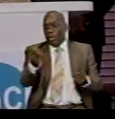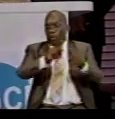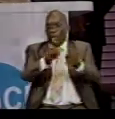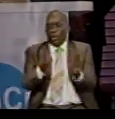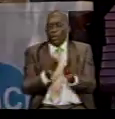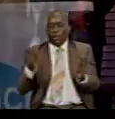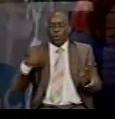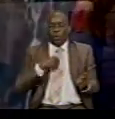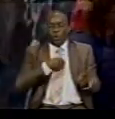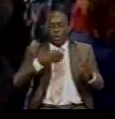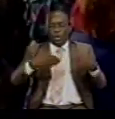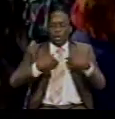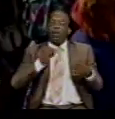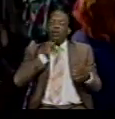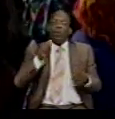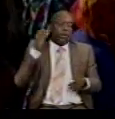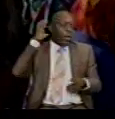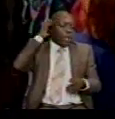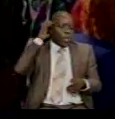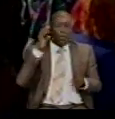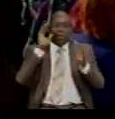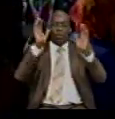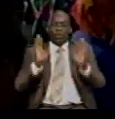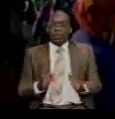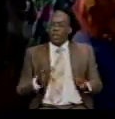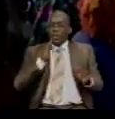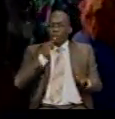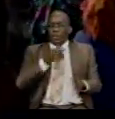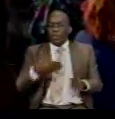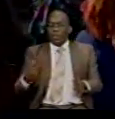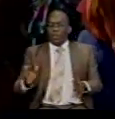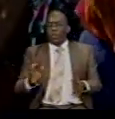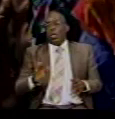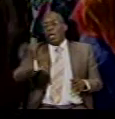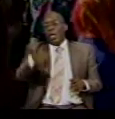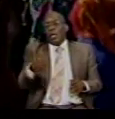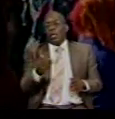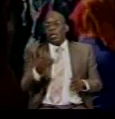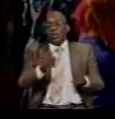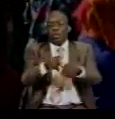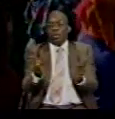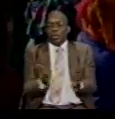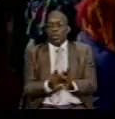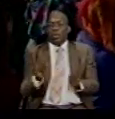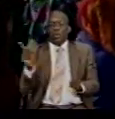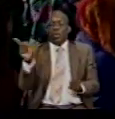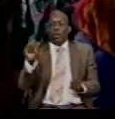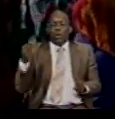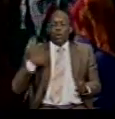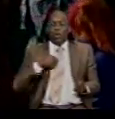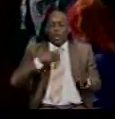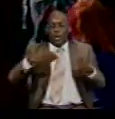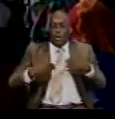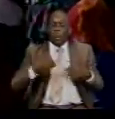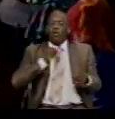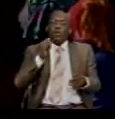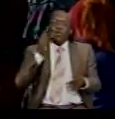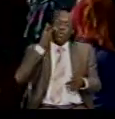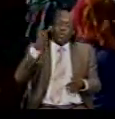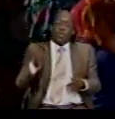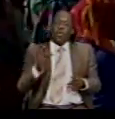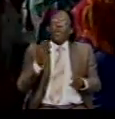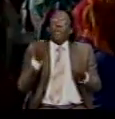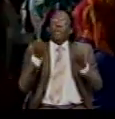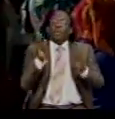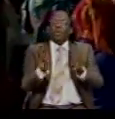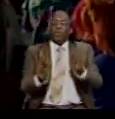de miracles? Is there any place we have not seen masses of people giving their life to Jesus? Est-ce qu'il y a un endroit où nous n'avons pas vu la